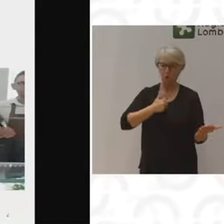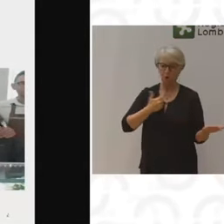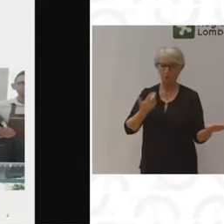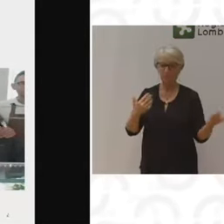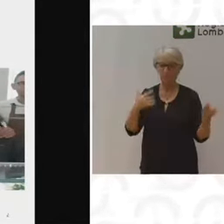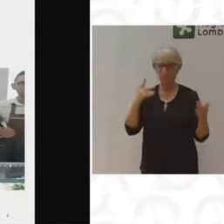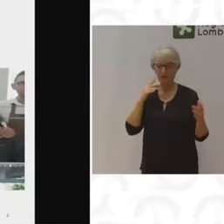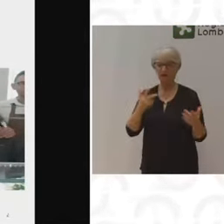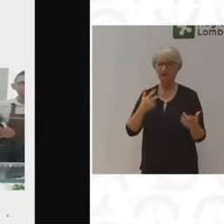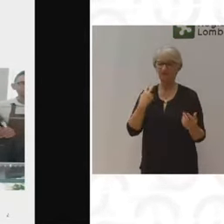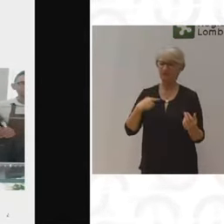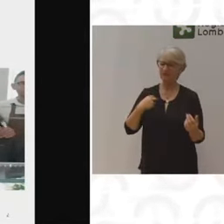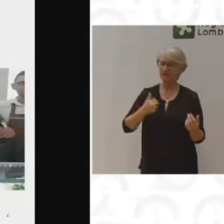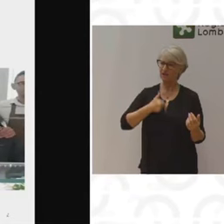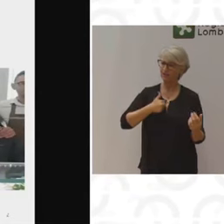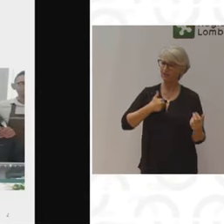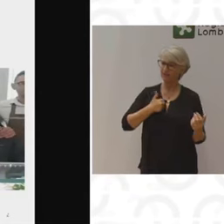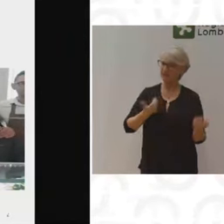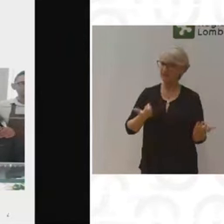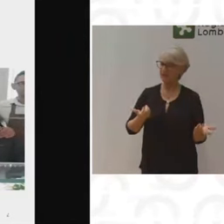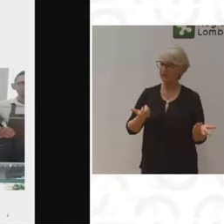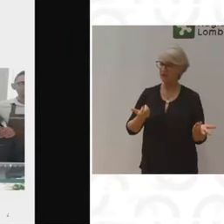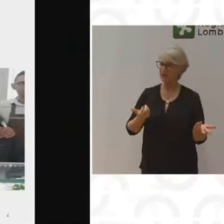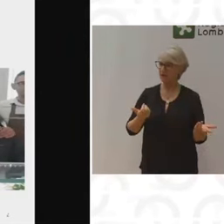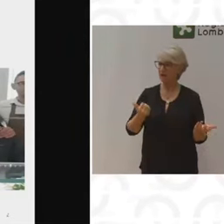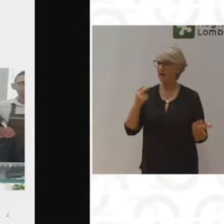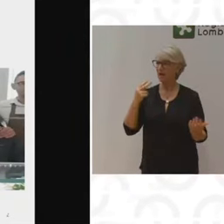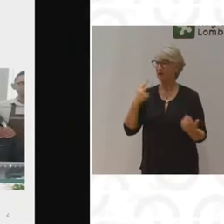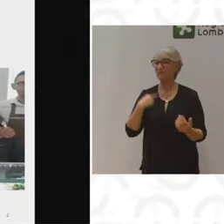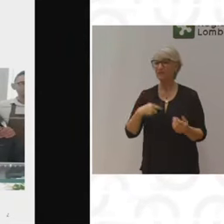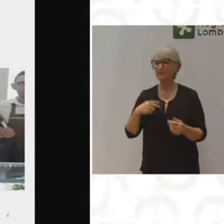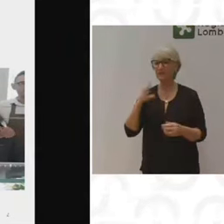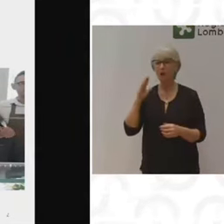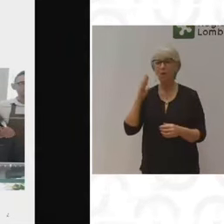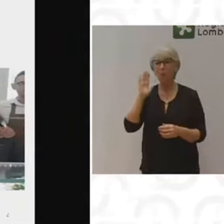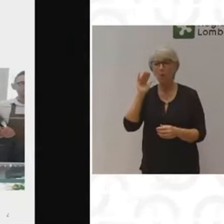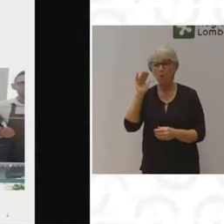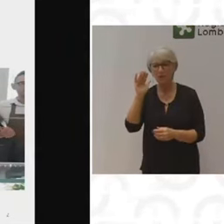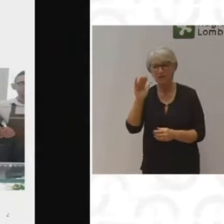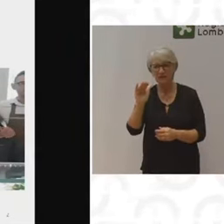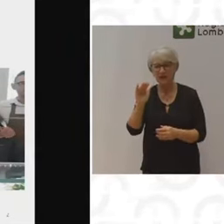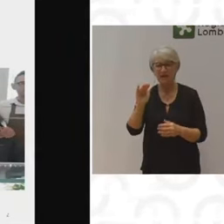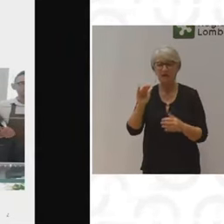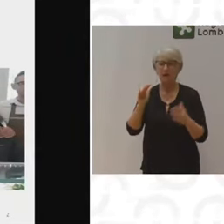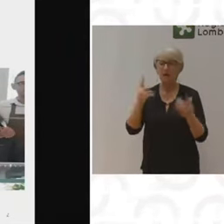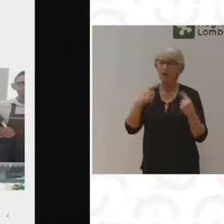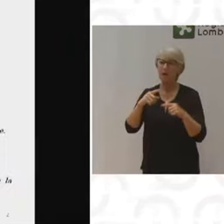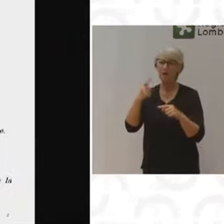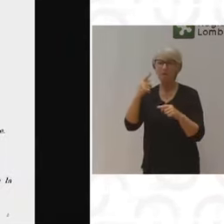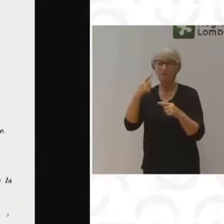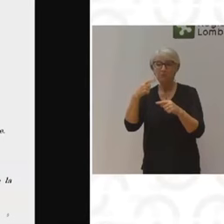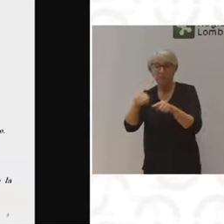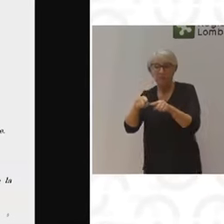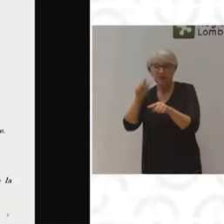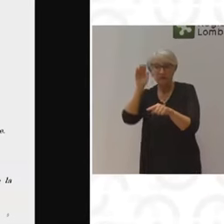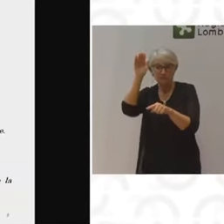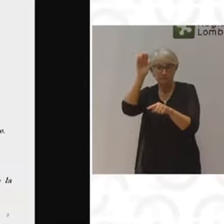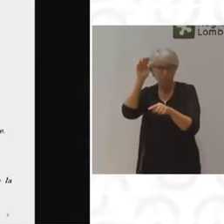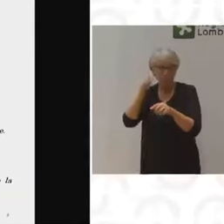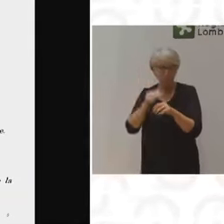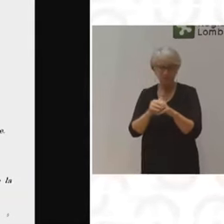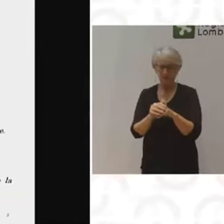misure di una vita indipendente, una vita quotidiana, ma non tanto del loro futuro.